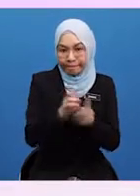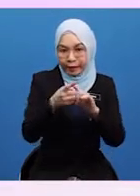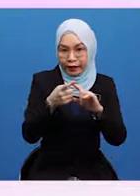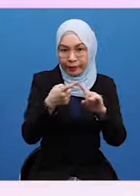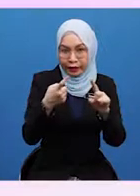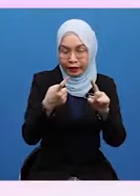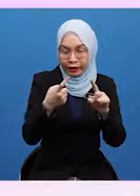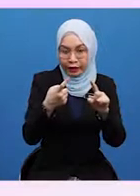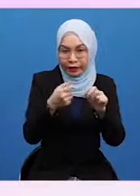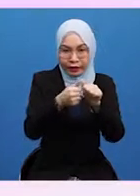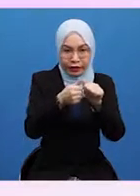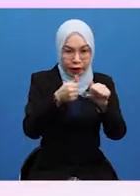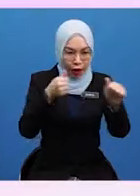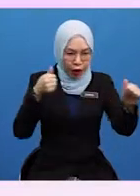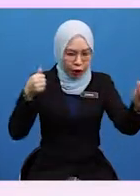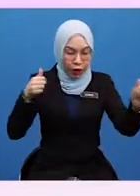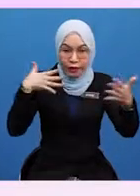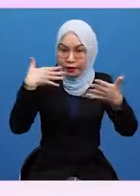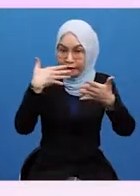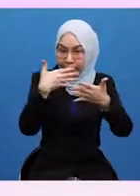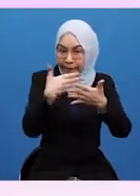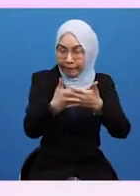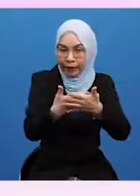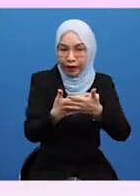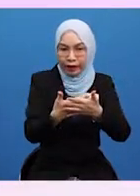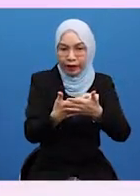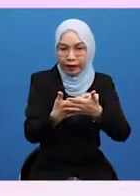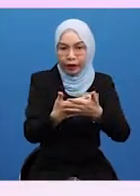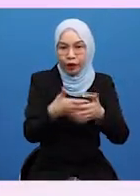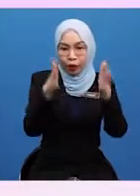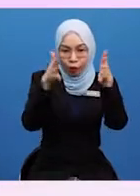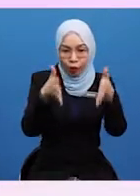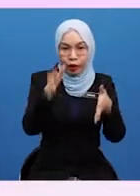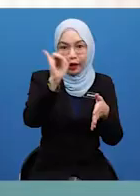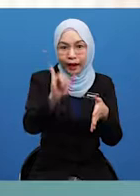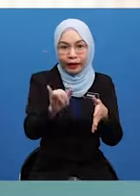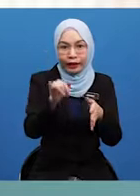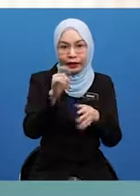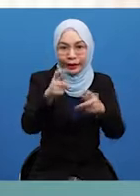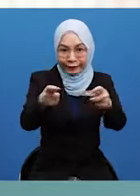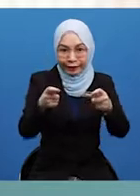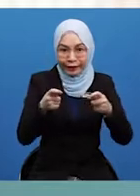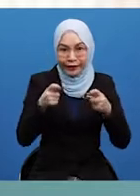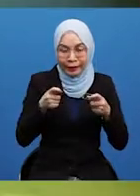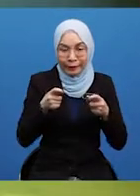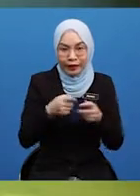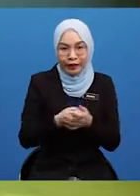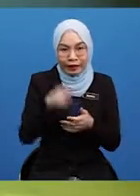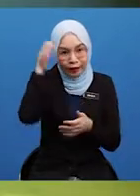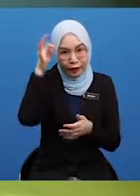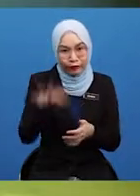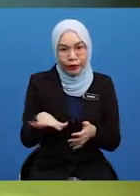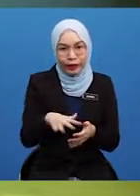jauh antara penyampai dengan penerima Hai tahukah murid-murid